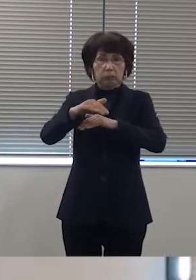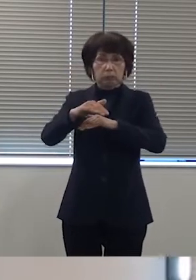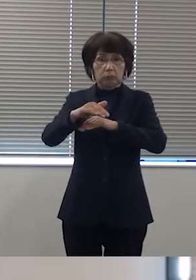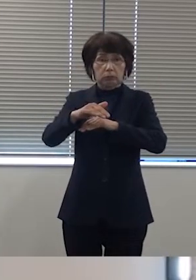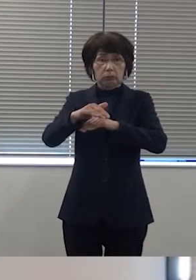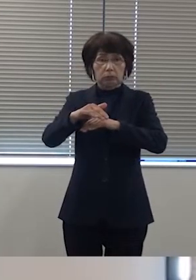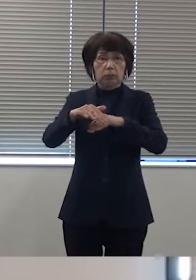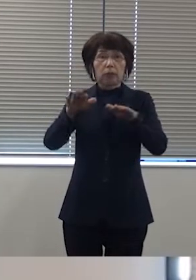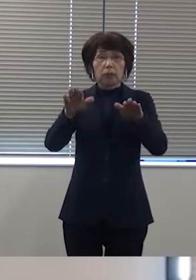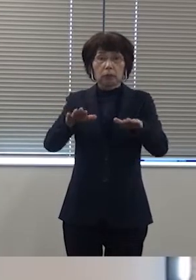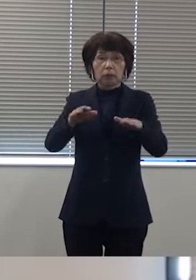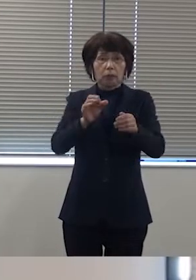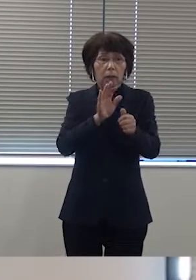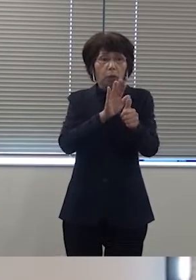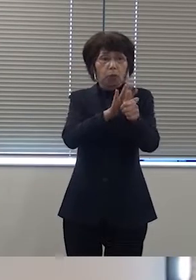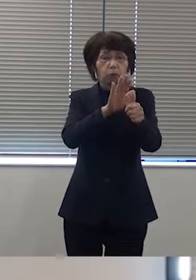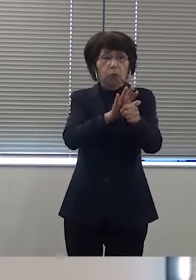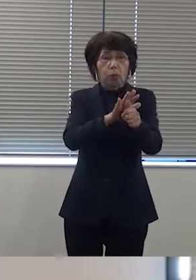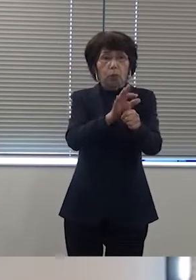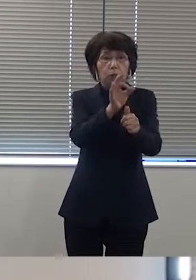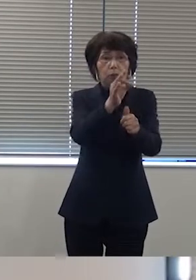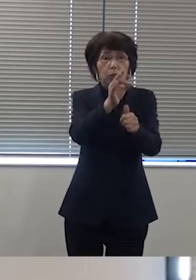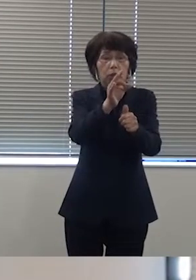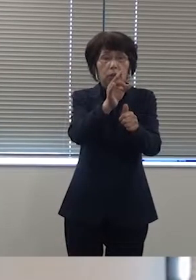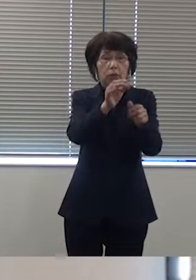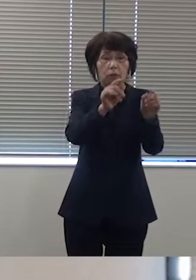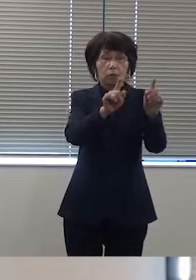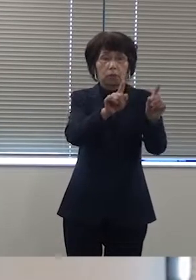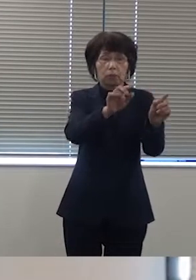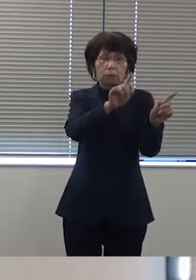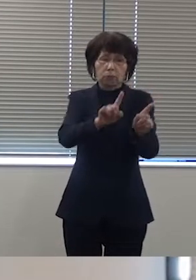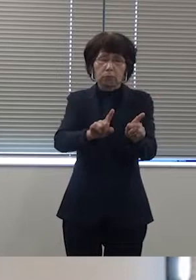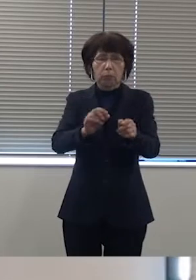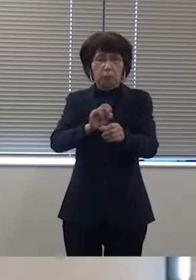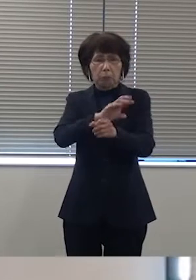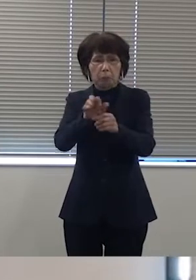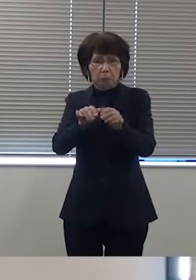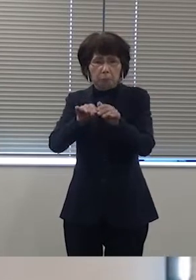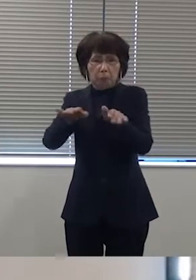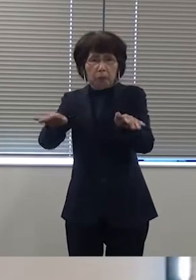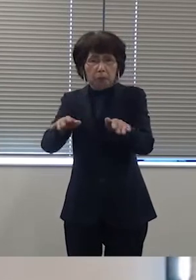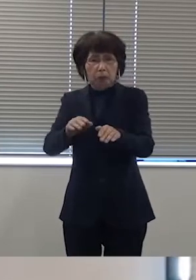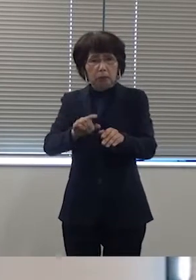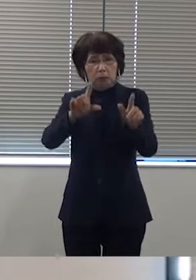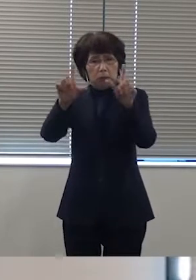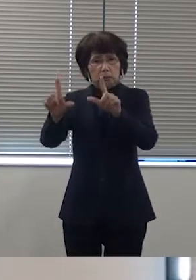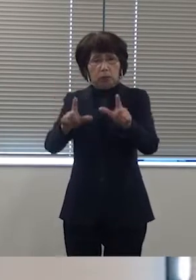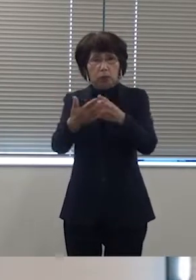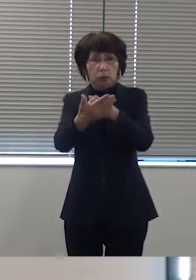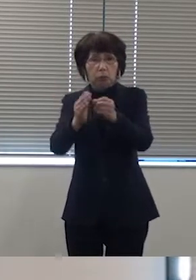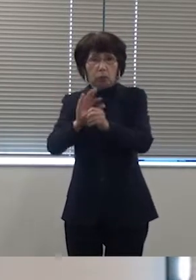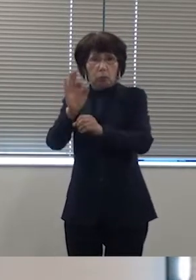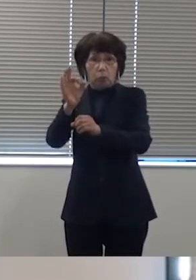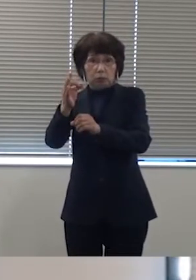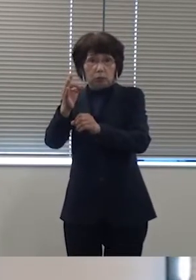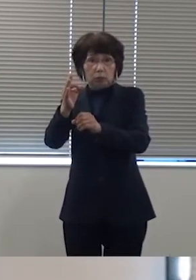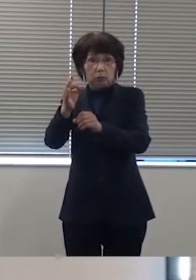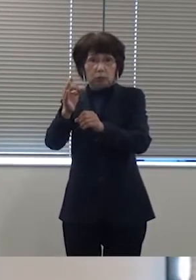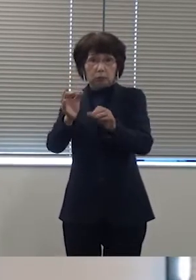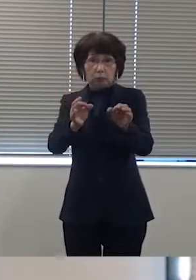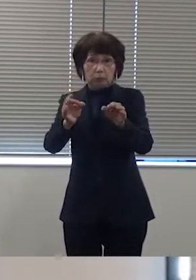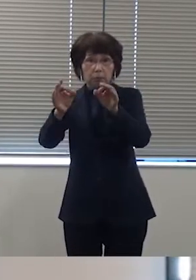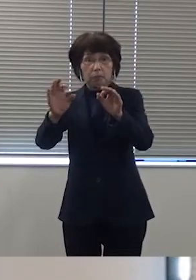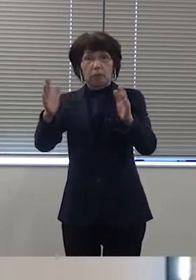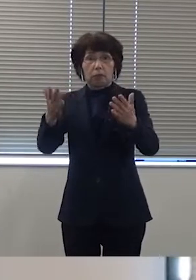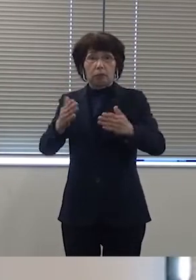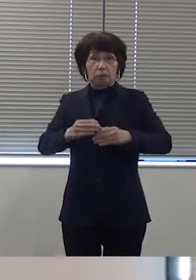的に扶助費は落ち着いておりますので、コロナで心配しておりましたけれども、生活保護費もですね、伸